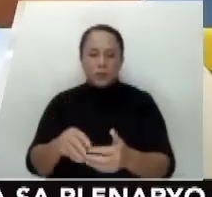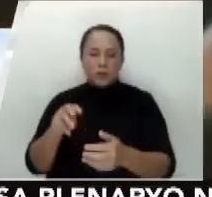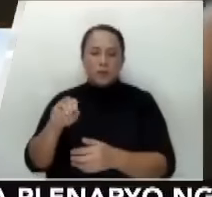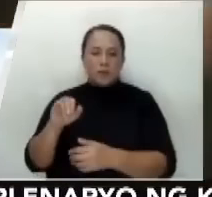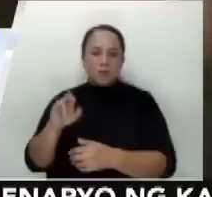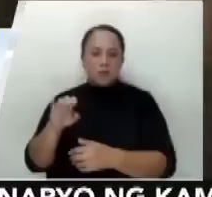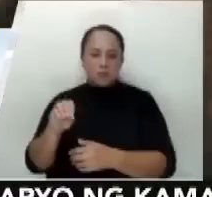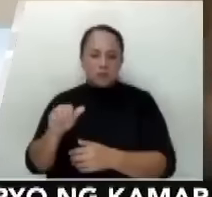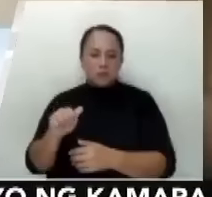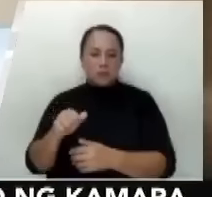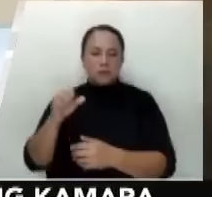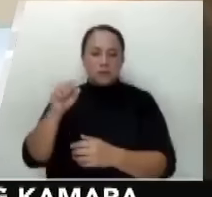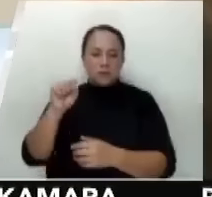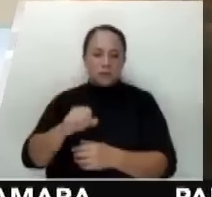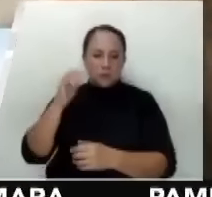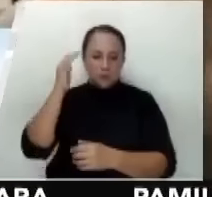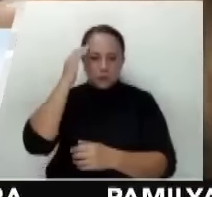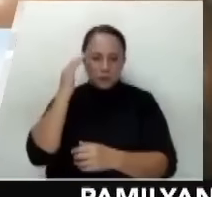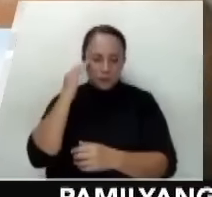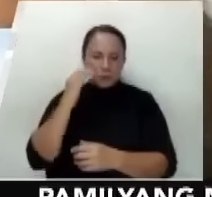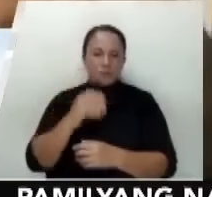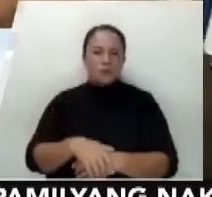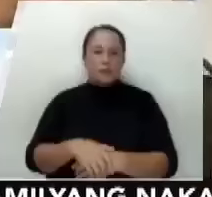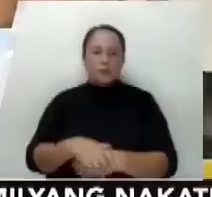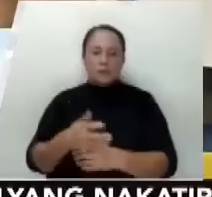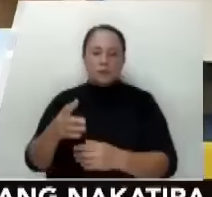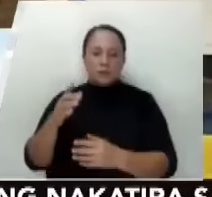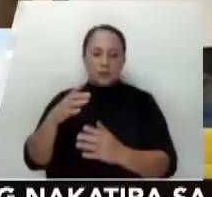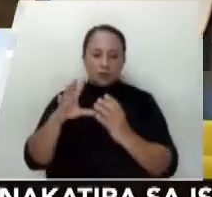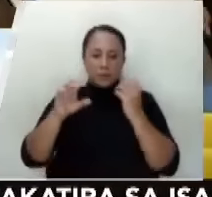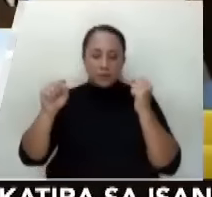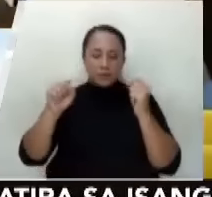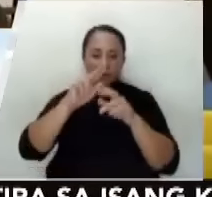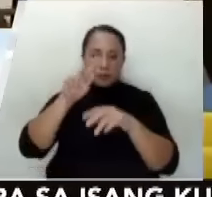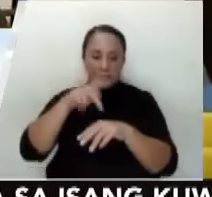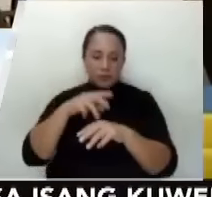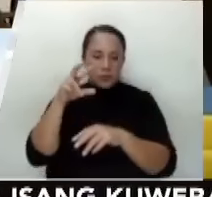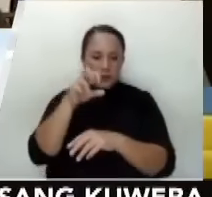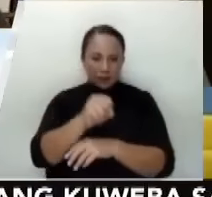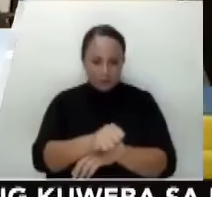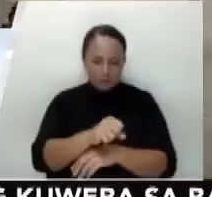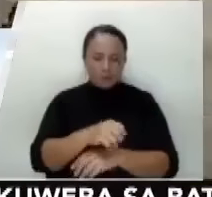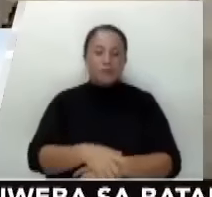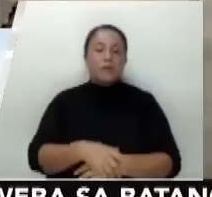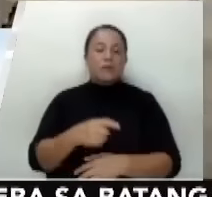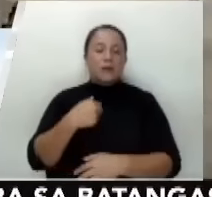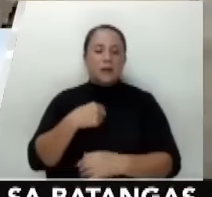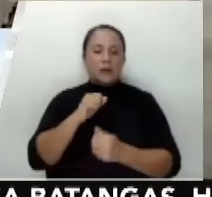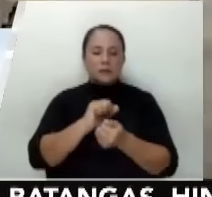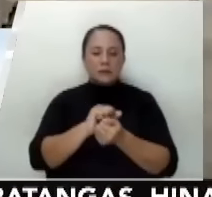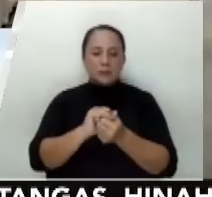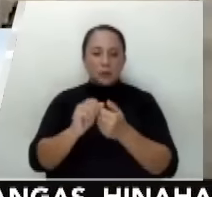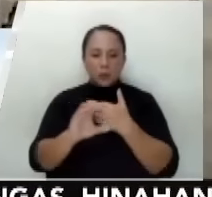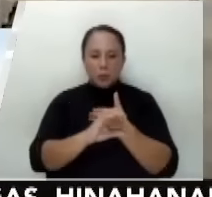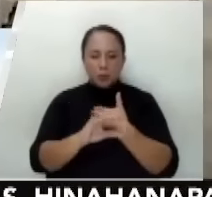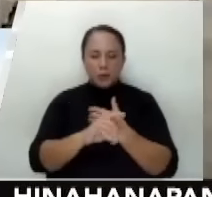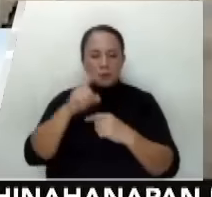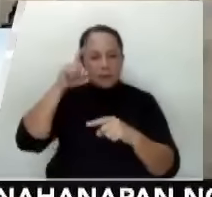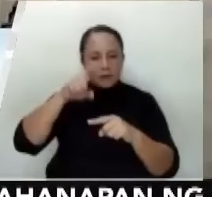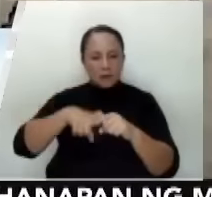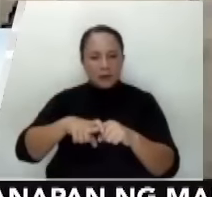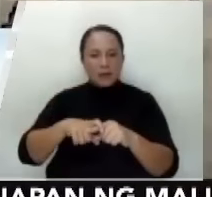Korea. Sinaksihan ito ni Korean Ambassador to the Philippines, Lee Sang-hwa. Kasama sa kontrata ang pagrenta sa mga